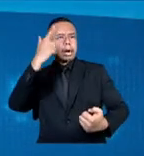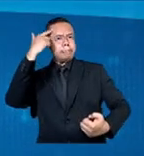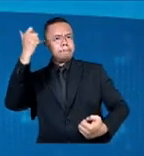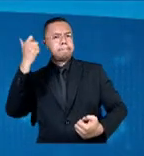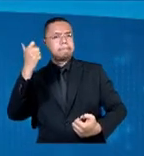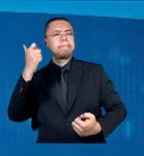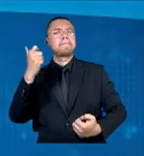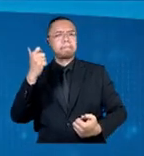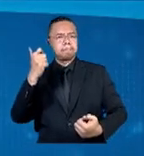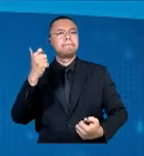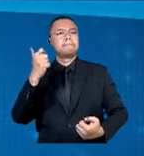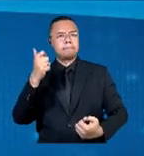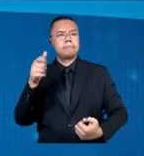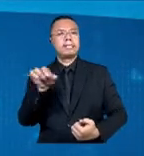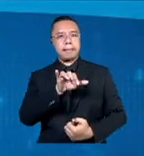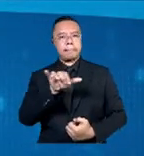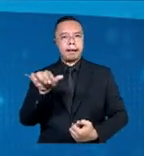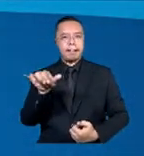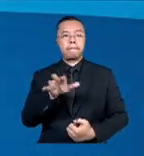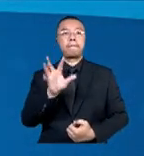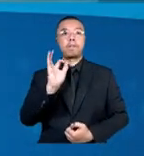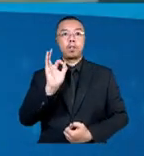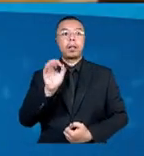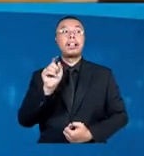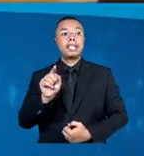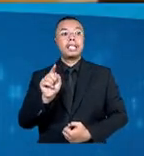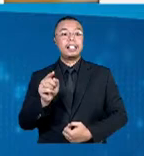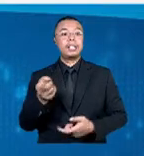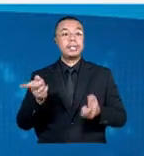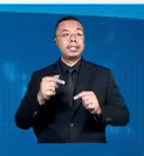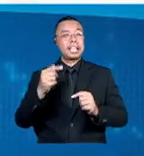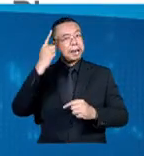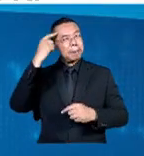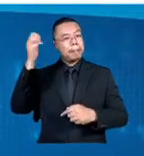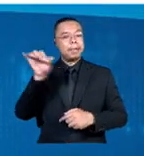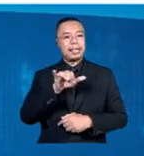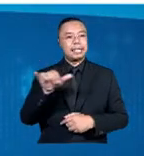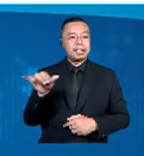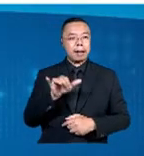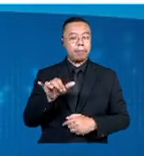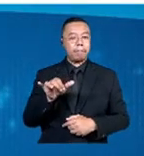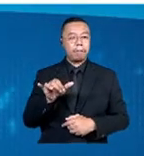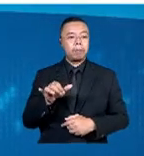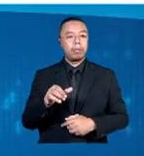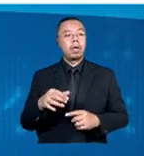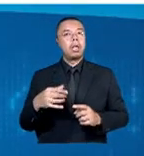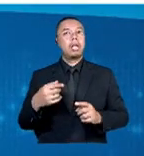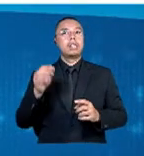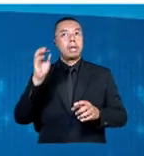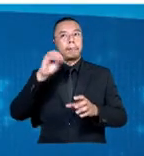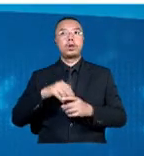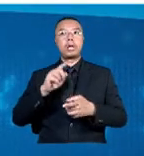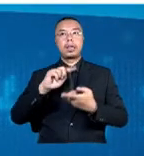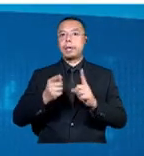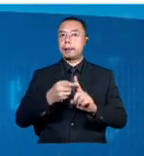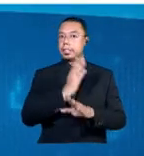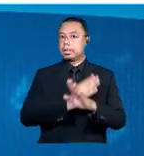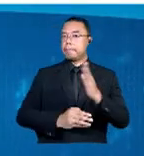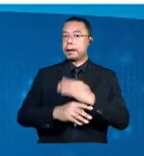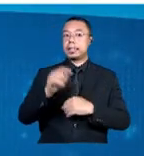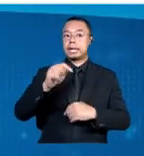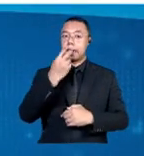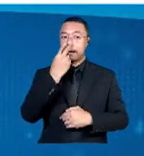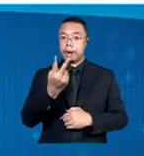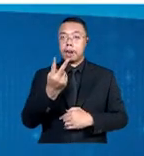prestasi-prestasi. Iya, baik. Itu juga menjadi mimpi yang sama ya. Apalagi untuk teman-teman disabilitas yang saat